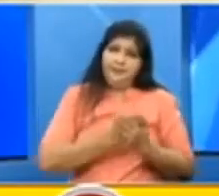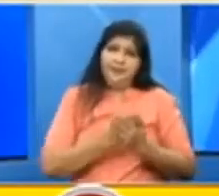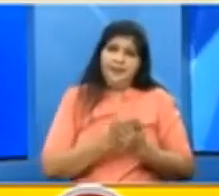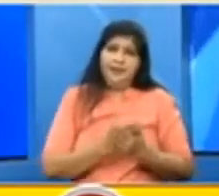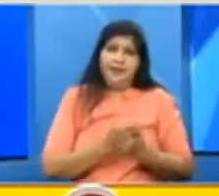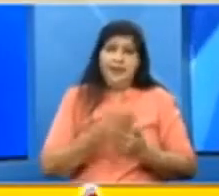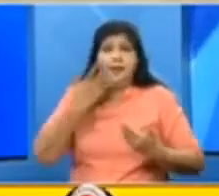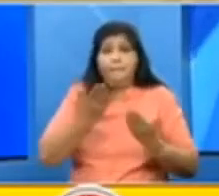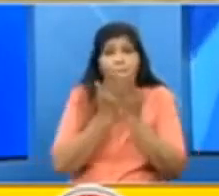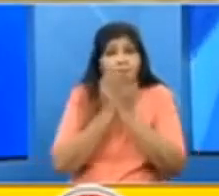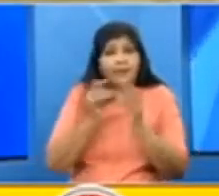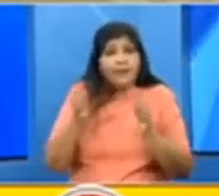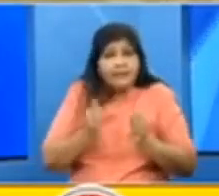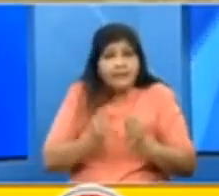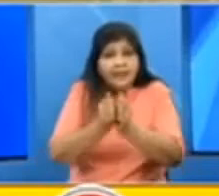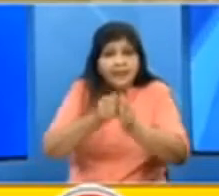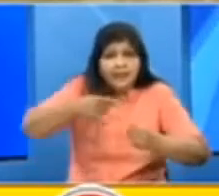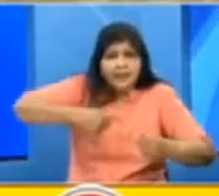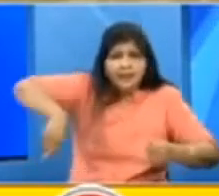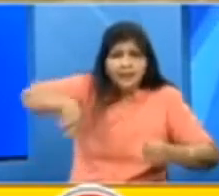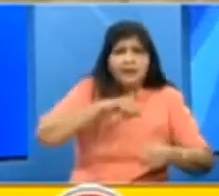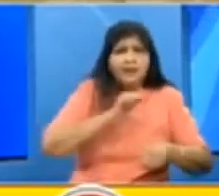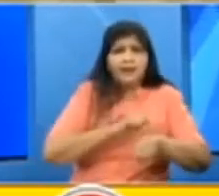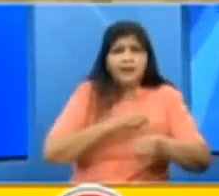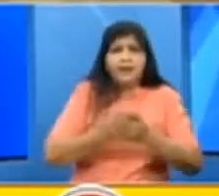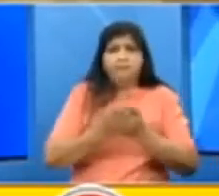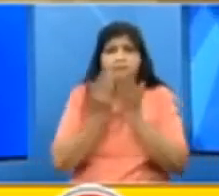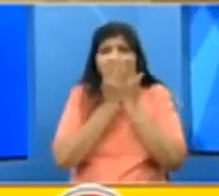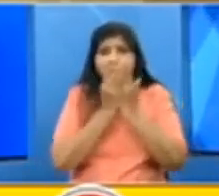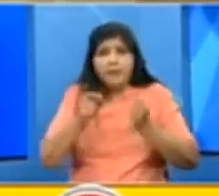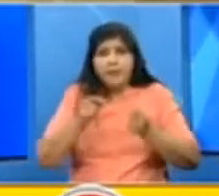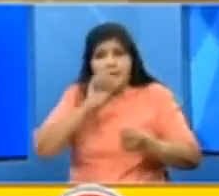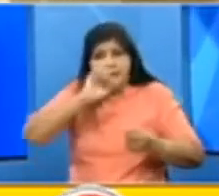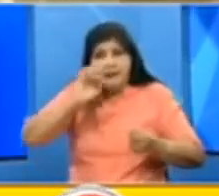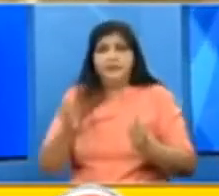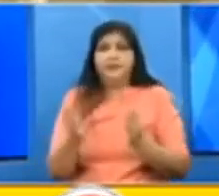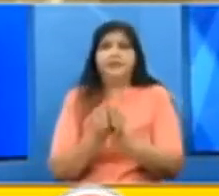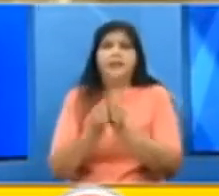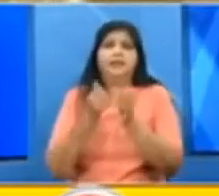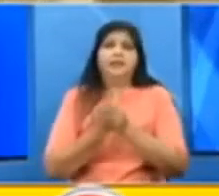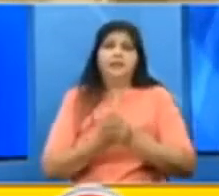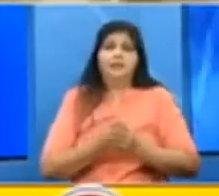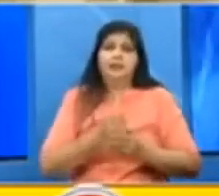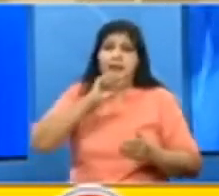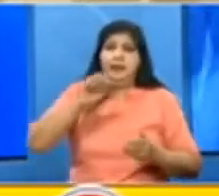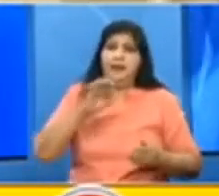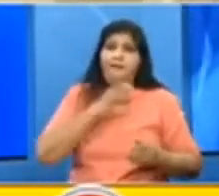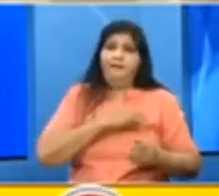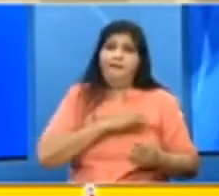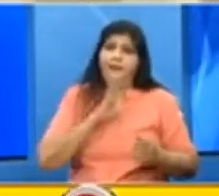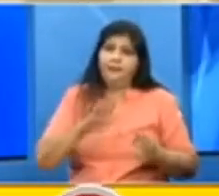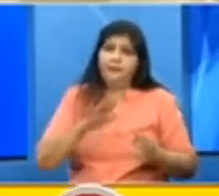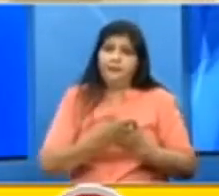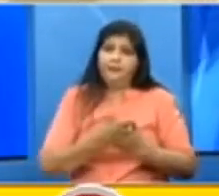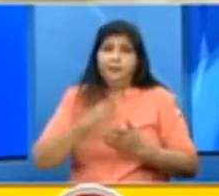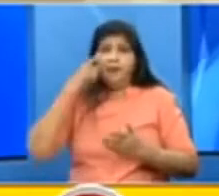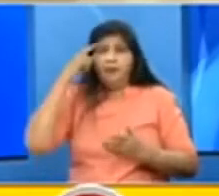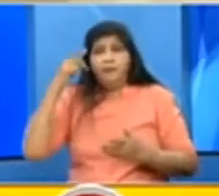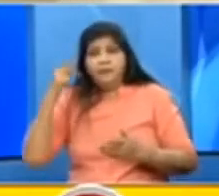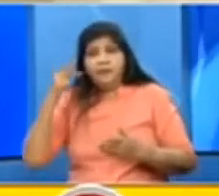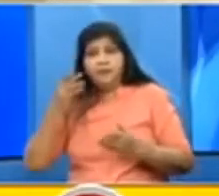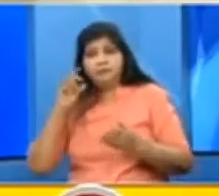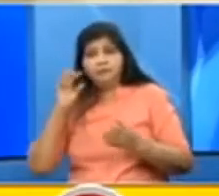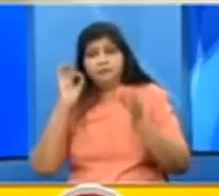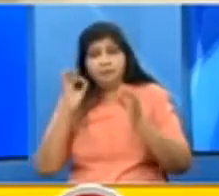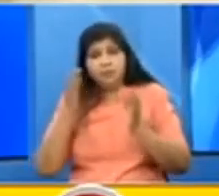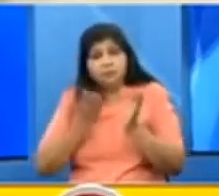साथ साथ करंट इश्यूज पर अध्ययन भी करते हैं और लिखते भी हैं। देखिए, लिखने का फायदा ये होता है कि आपके विचार में शार्पनेस